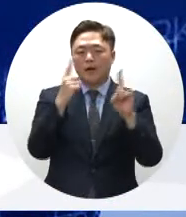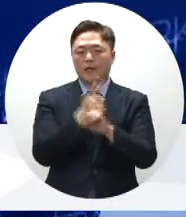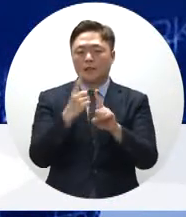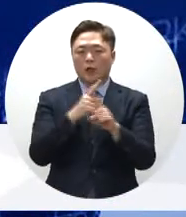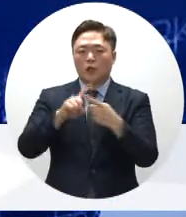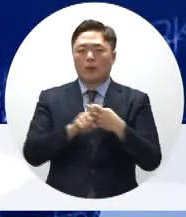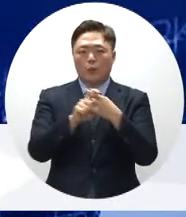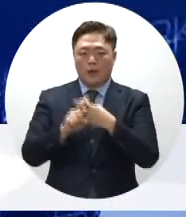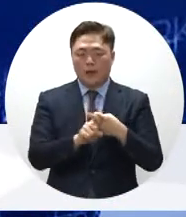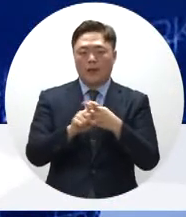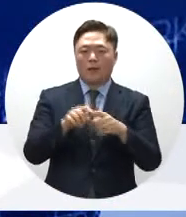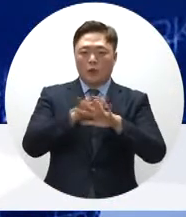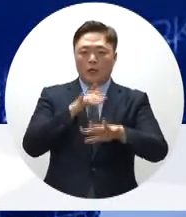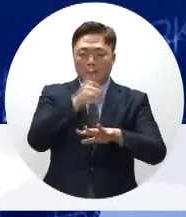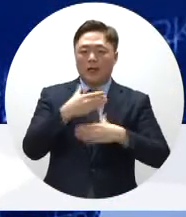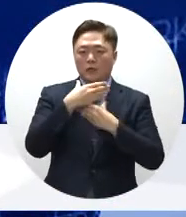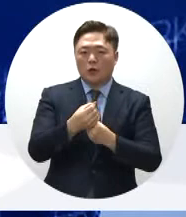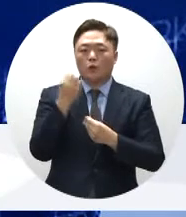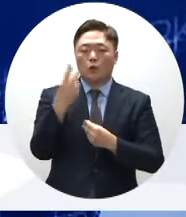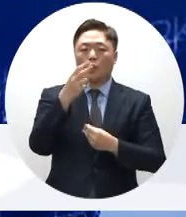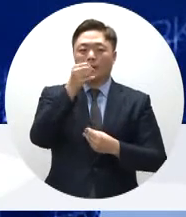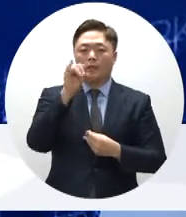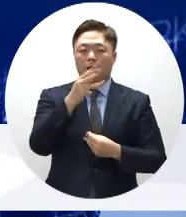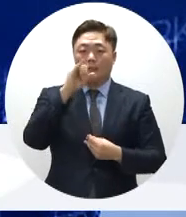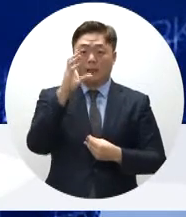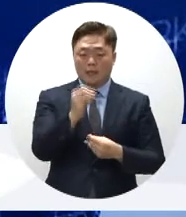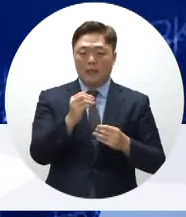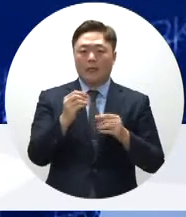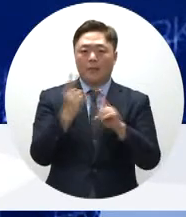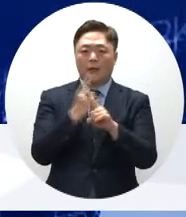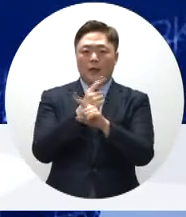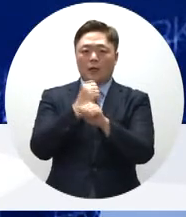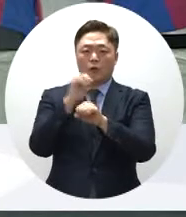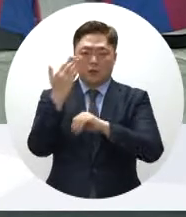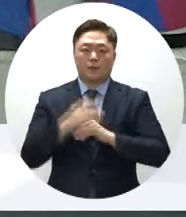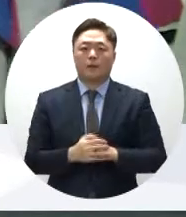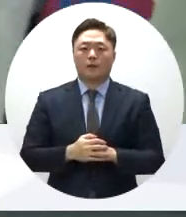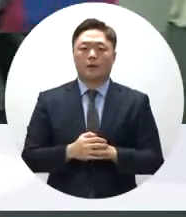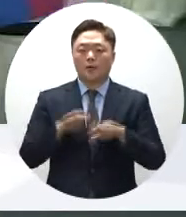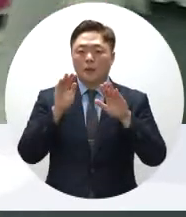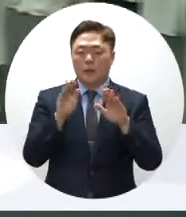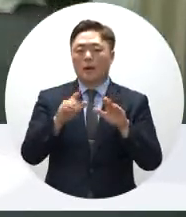한국생활개선합천군연합회는 2020년 농작업 안전 및 힐링교육 개회식을 가졌습니다.